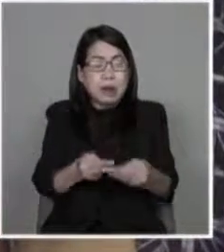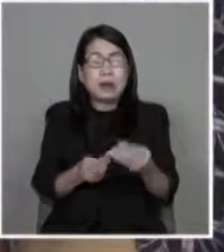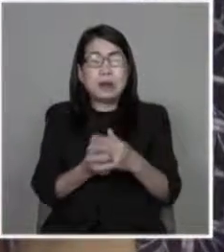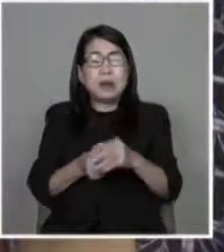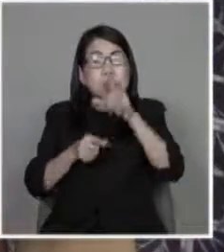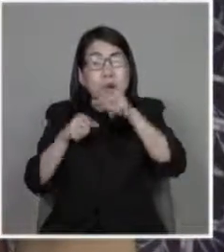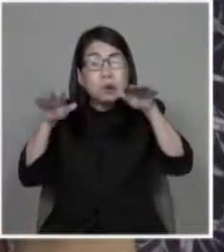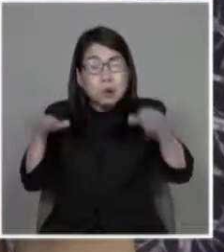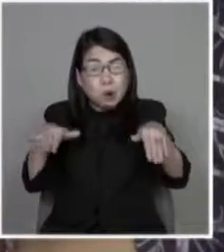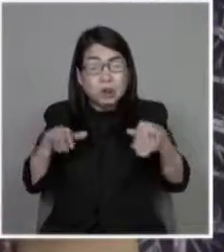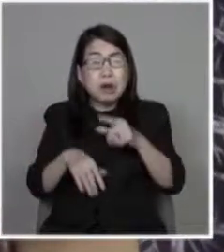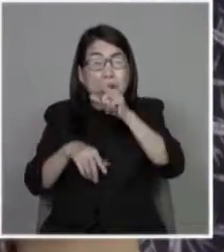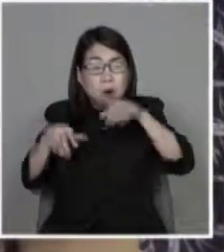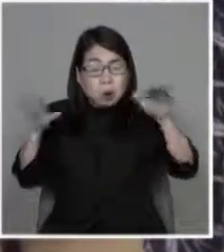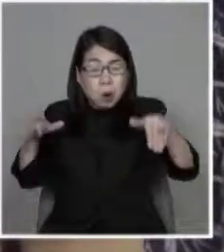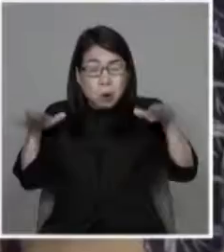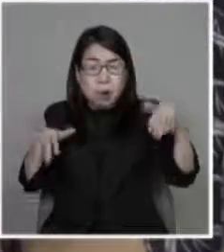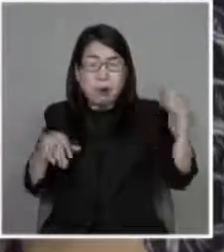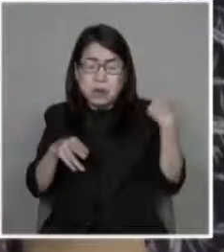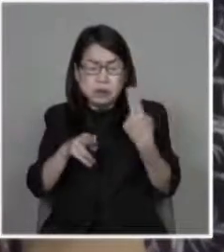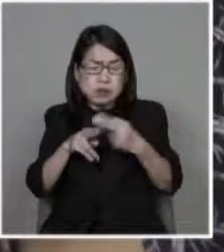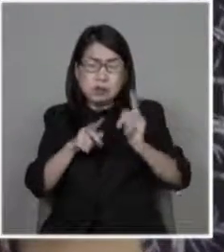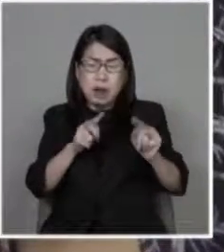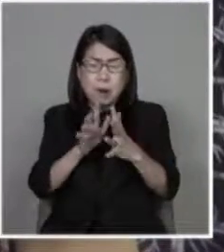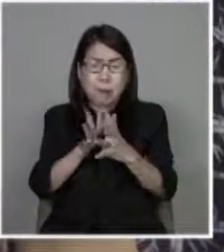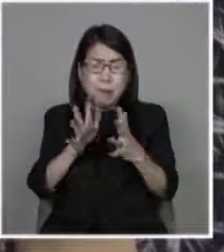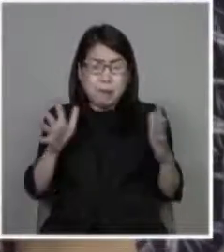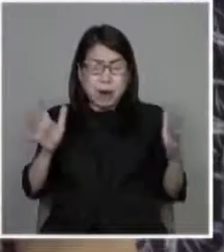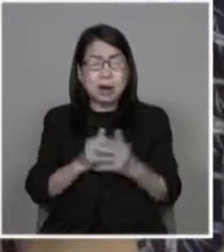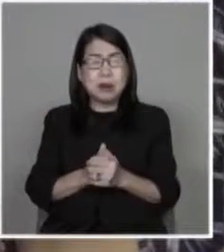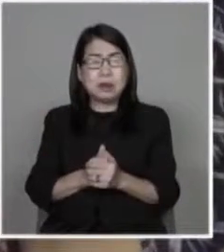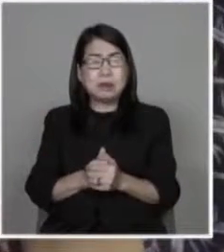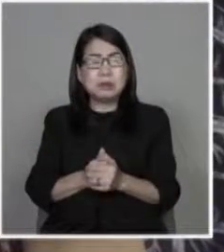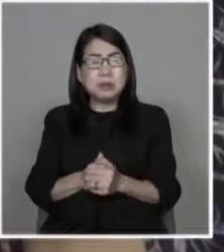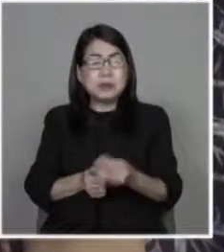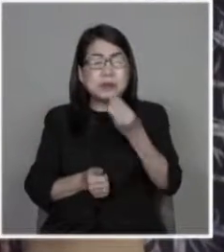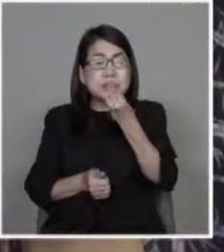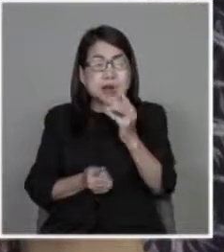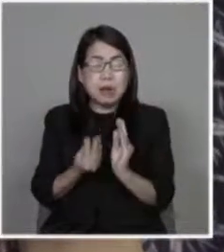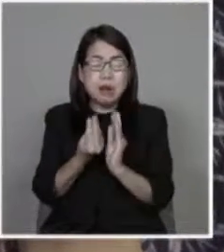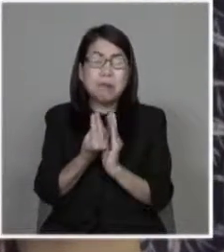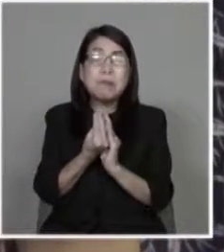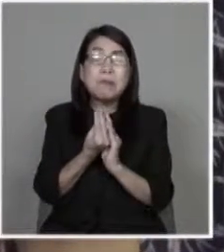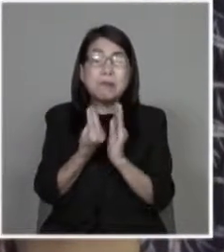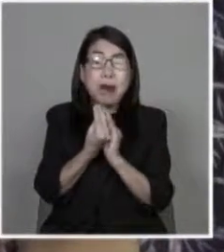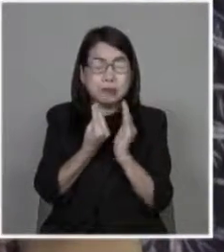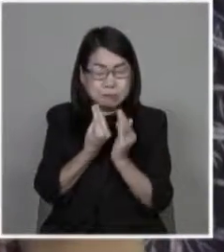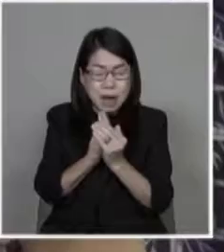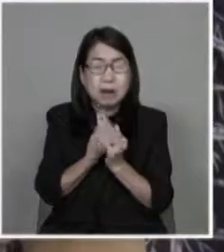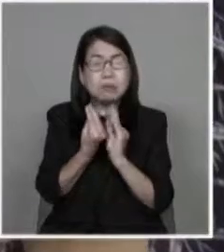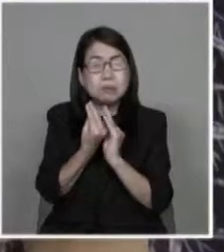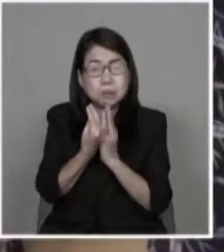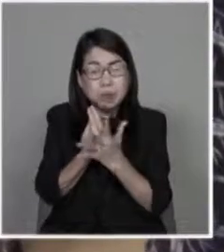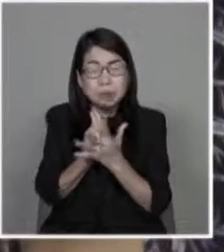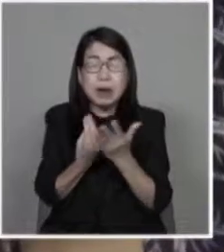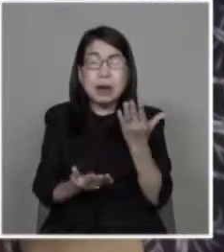ที่มีนกอยู่มากมายและนกต่างๆที่อยู่ภายในเนี่ยนะครับก็จะเป็นสมบัติที่เป็นนกกินพืชแล้วก็กินพืชผักผลไม้นะครับทั้งลูกไส้เอ่ย